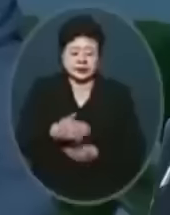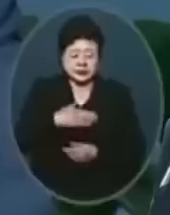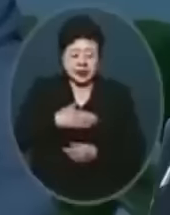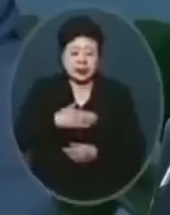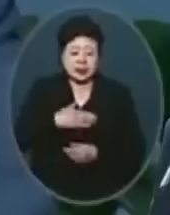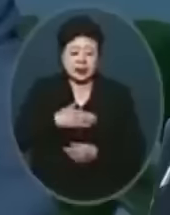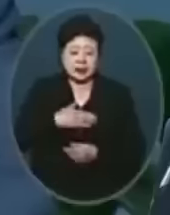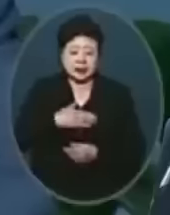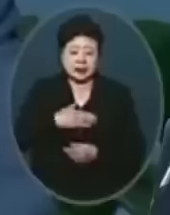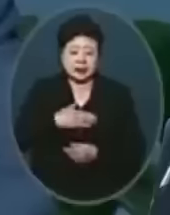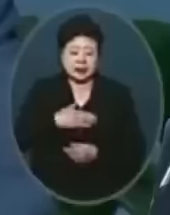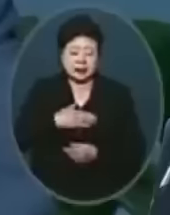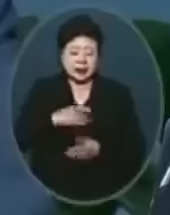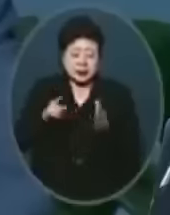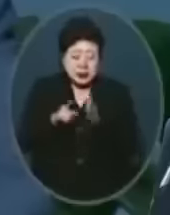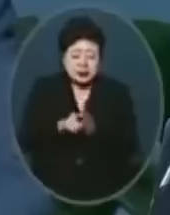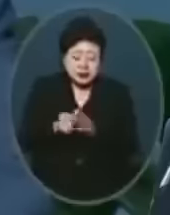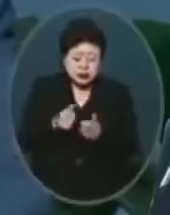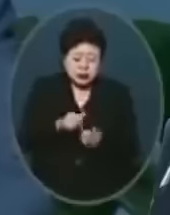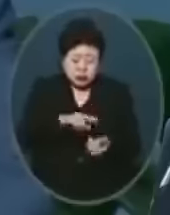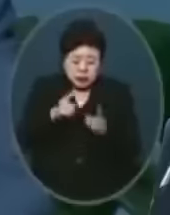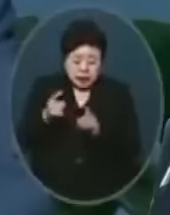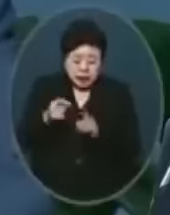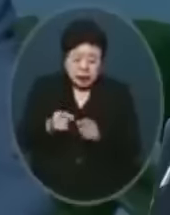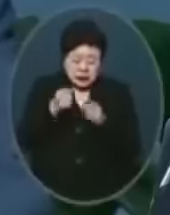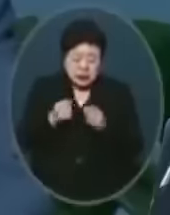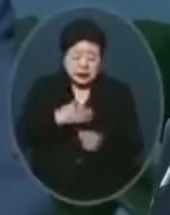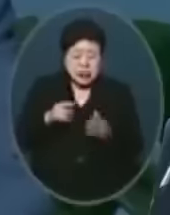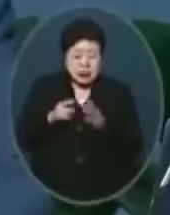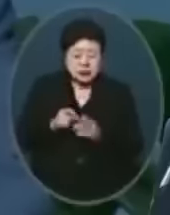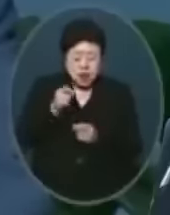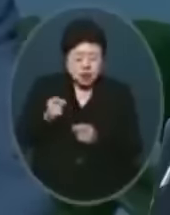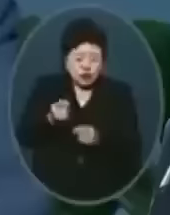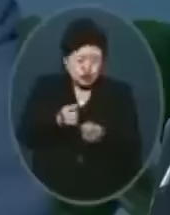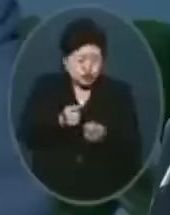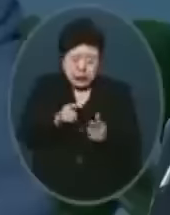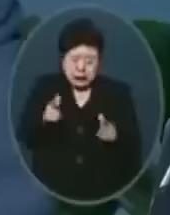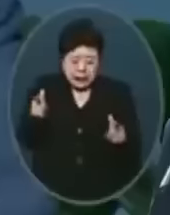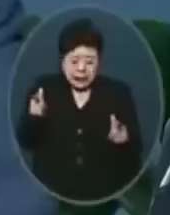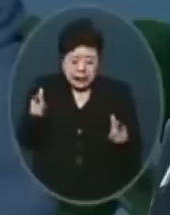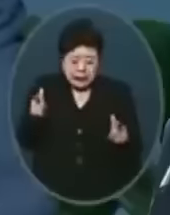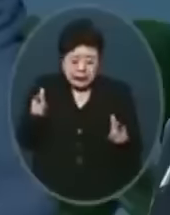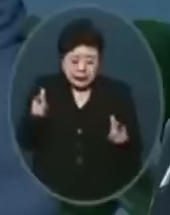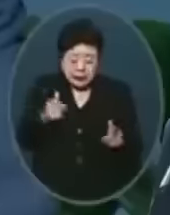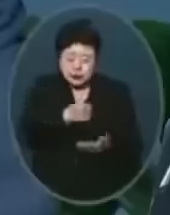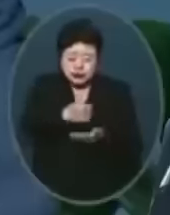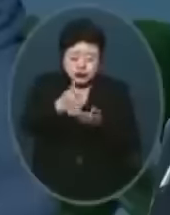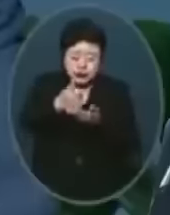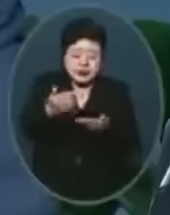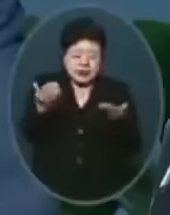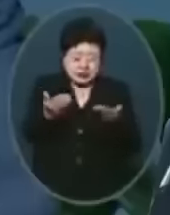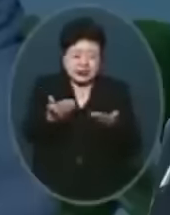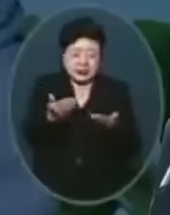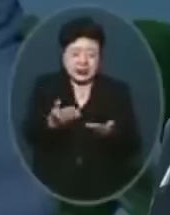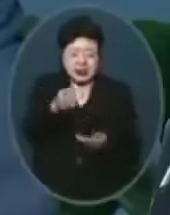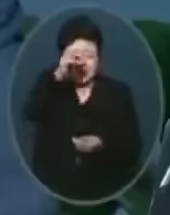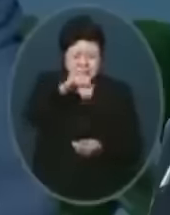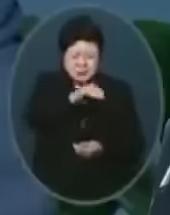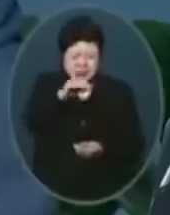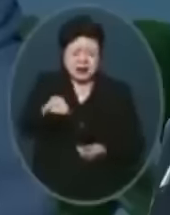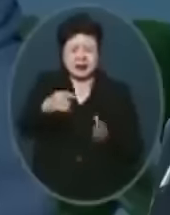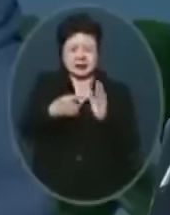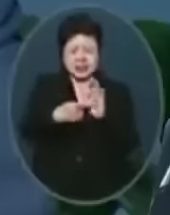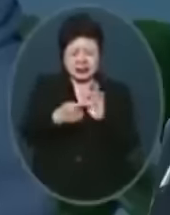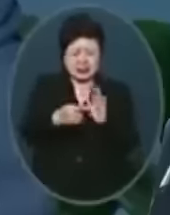나를 믿는 자는 죽어도 살겠고 살아서 나를 믿는 자는 영원히 죽지 아니하리라. 그 주님의 역사가 그 십자가에서